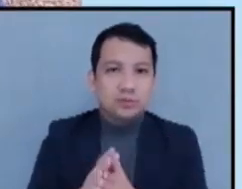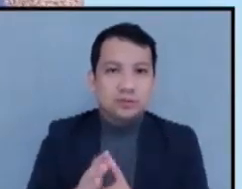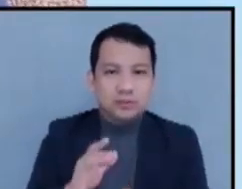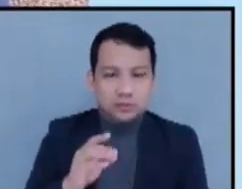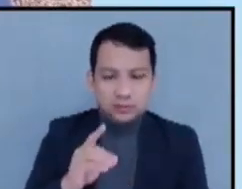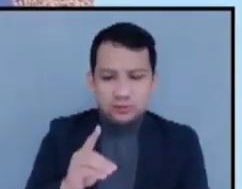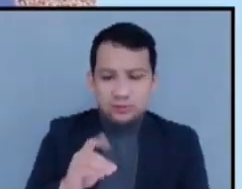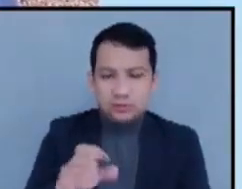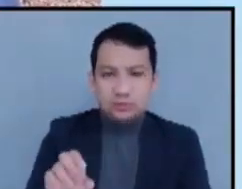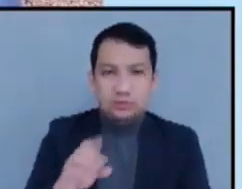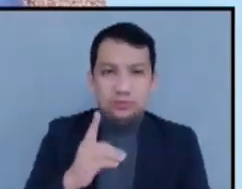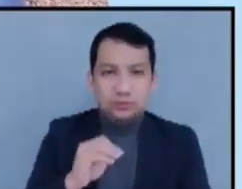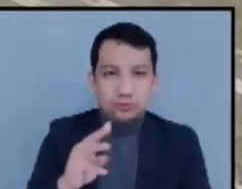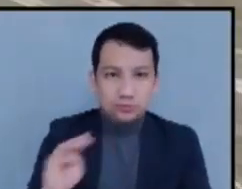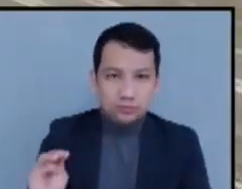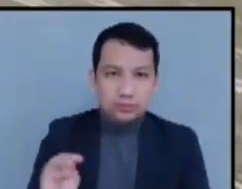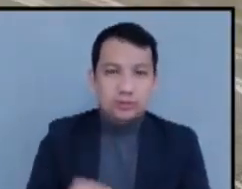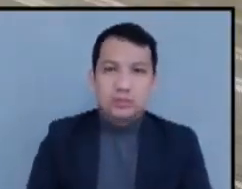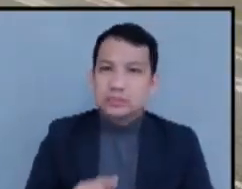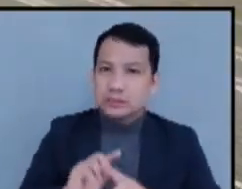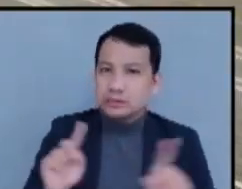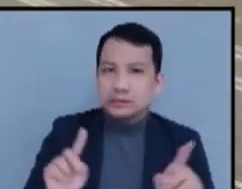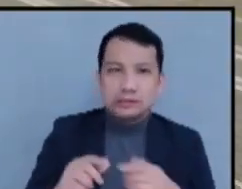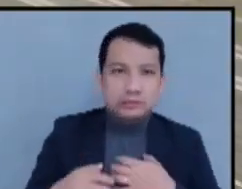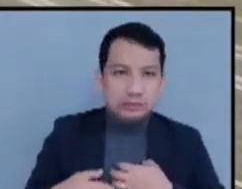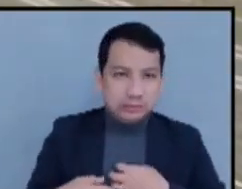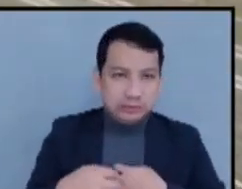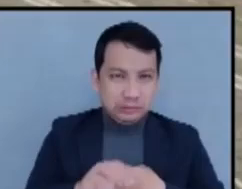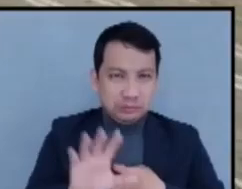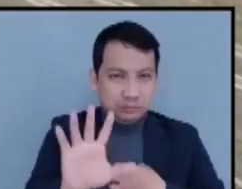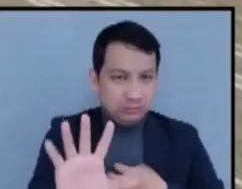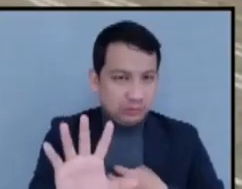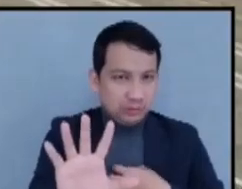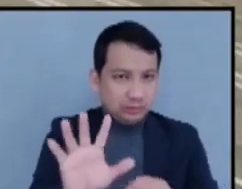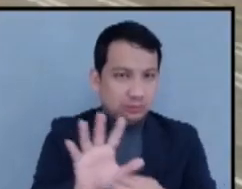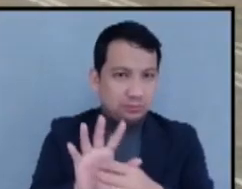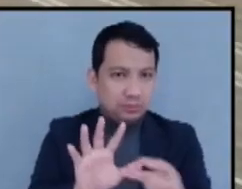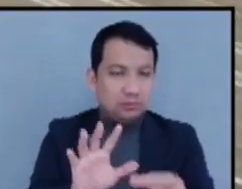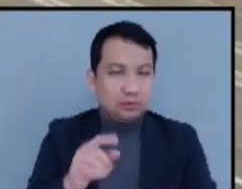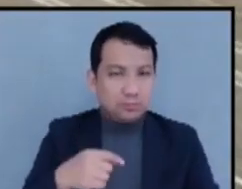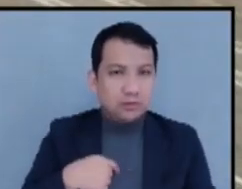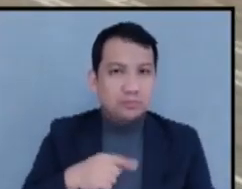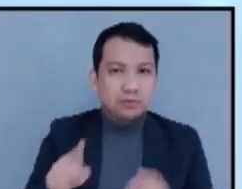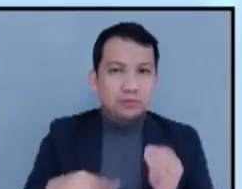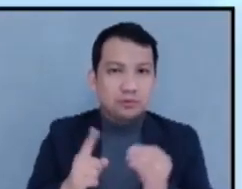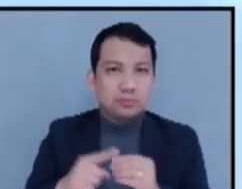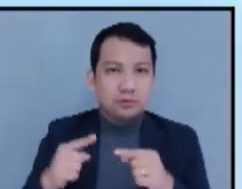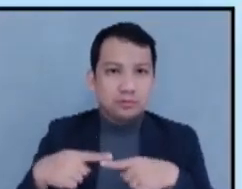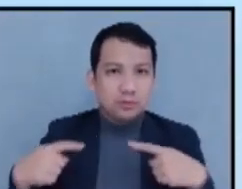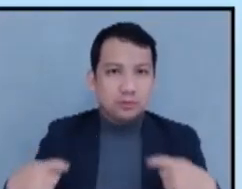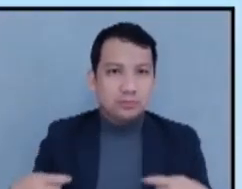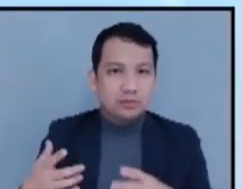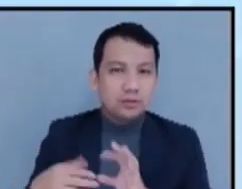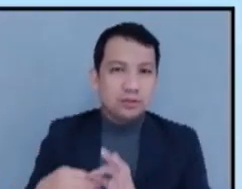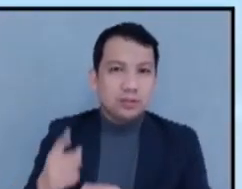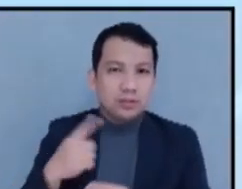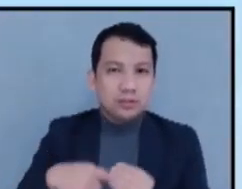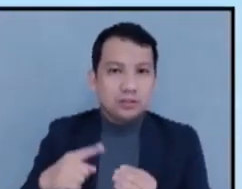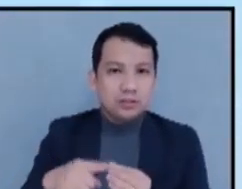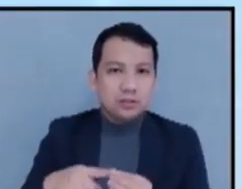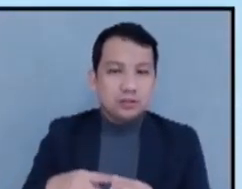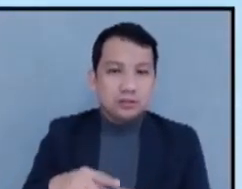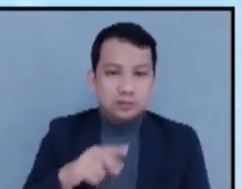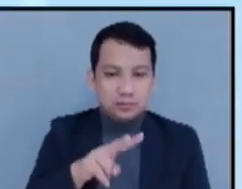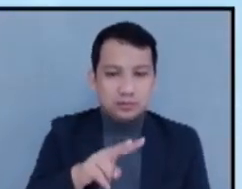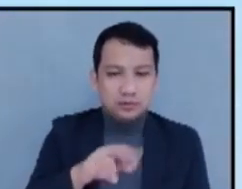sa Marvel's films pero hindi bilang si Iron Man, kundi siya ay gaganap bilang isang villain o kontrabida na si Victor Von